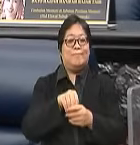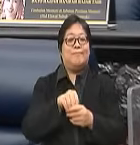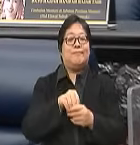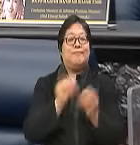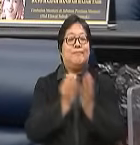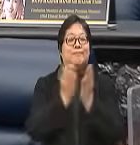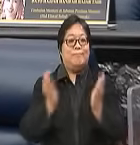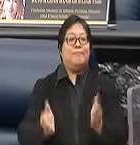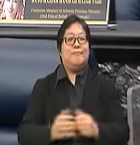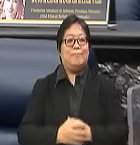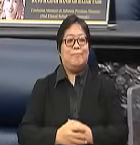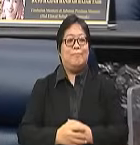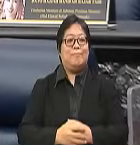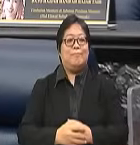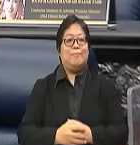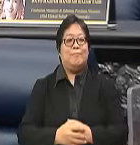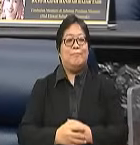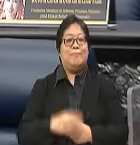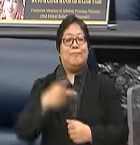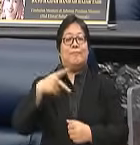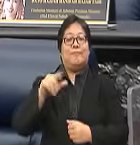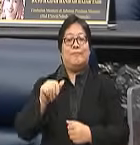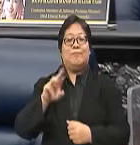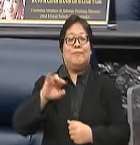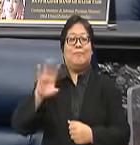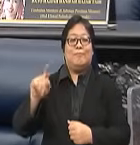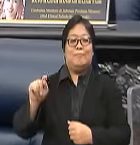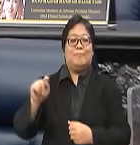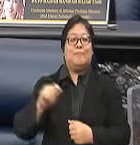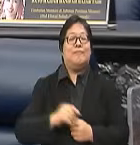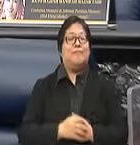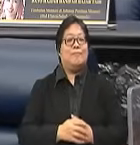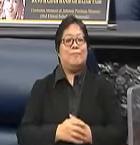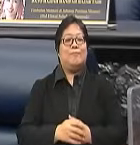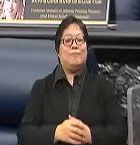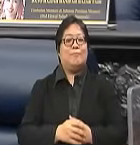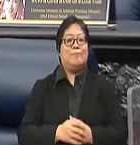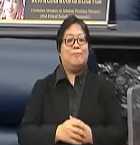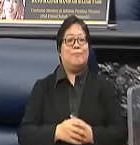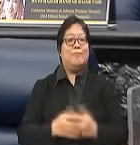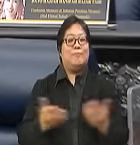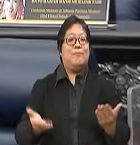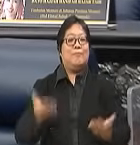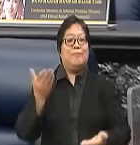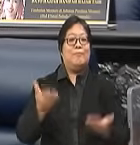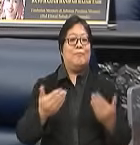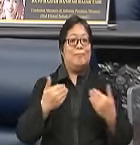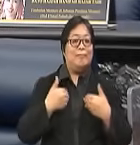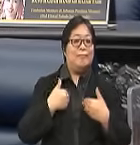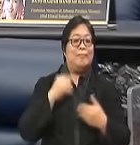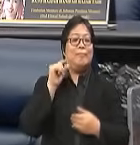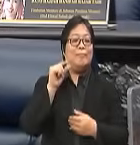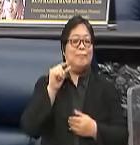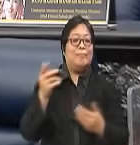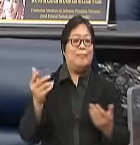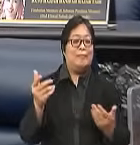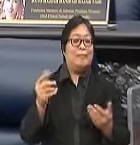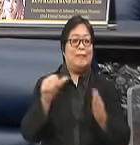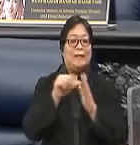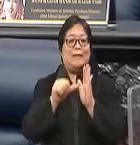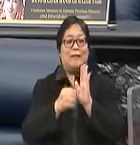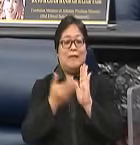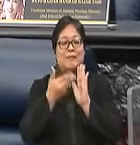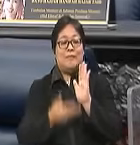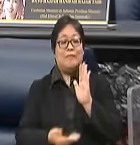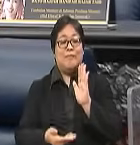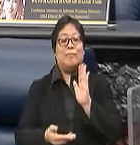pelajar dan untuk Pari tetap ada spesifik terhadap sedikit mata Disney